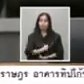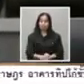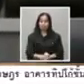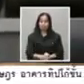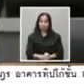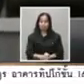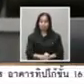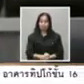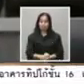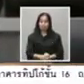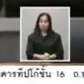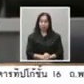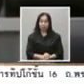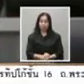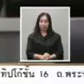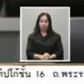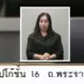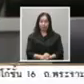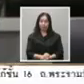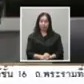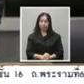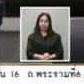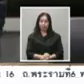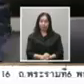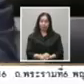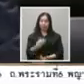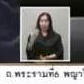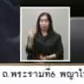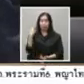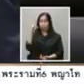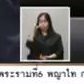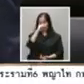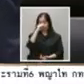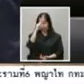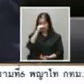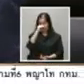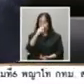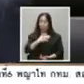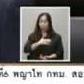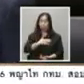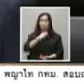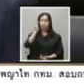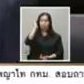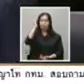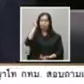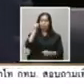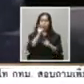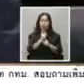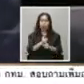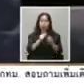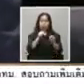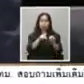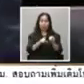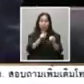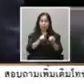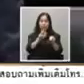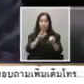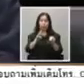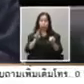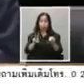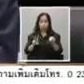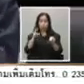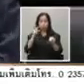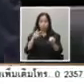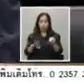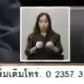งบมาสู่สภาด้วยครับคือเมื่อคืนนี้ผมได้อภิปรายตามมาตรา162จริงๆครับและ